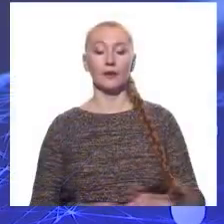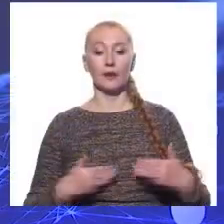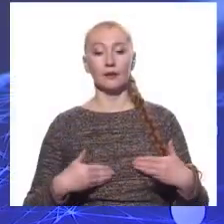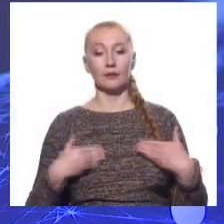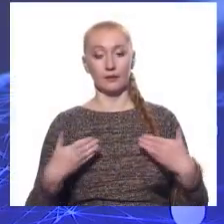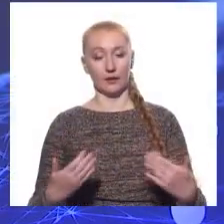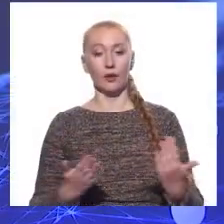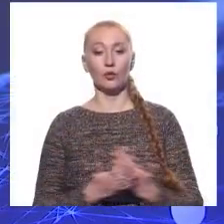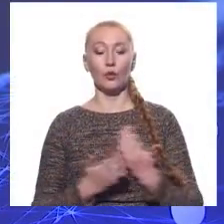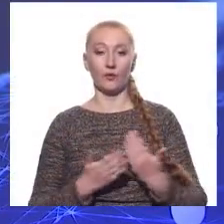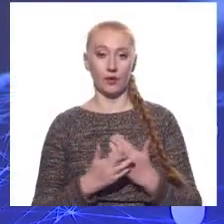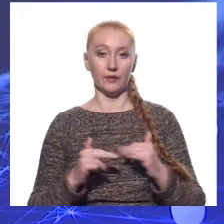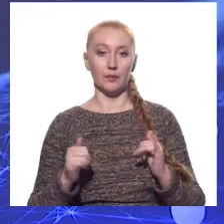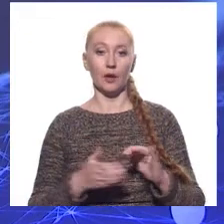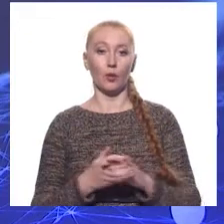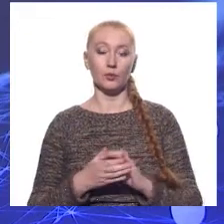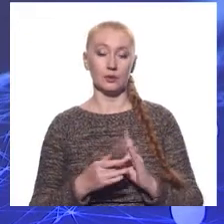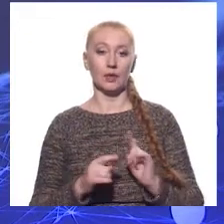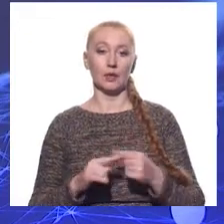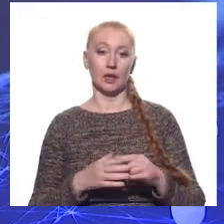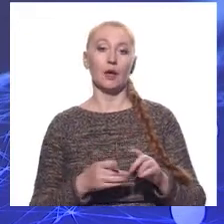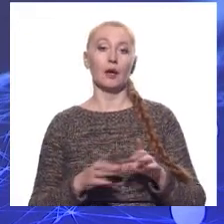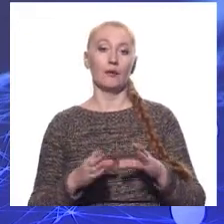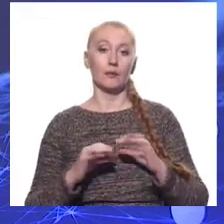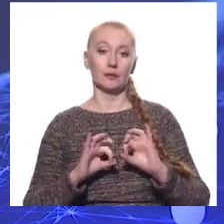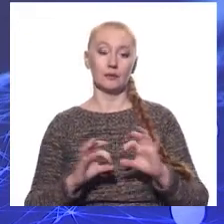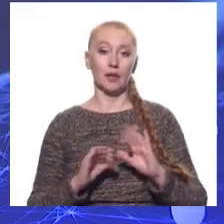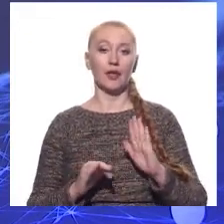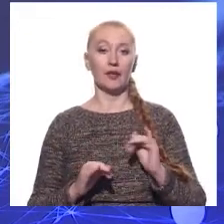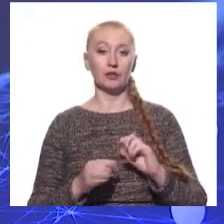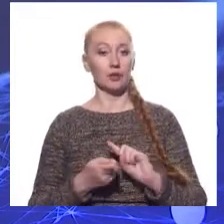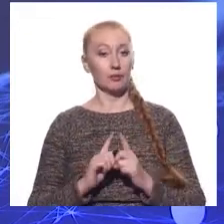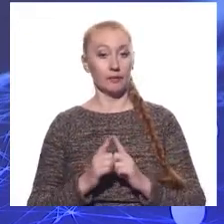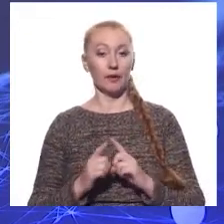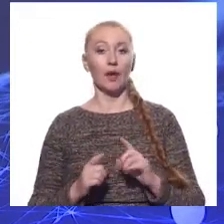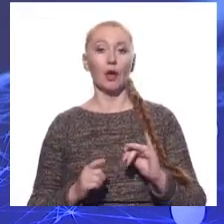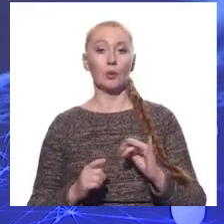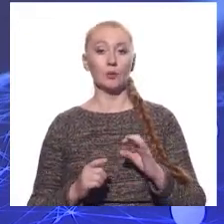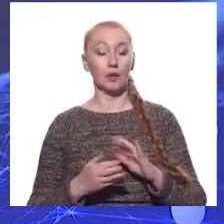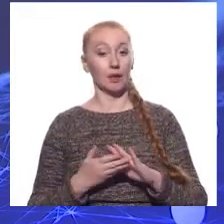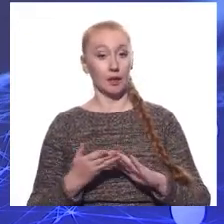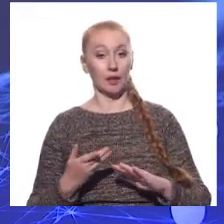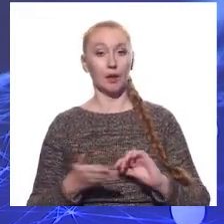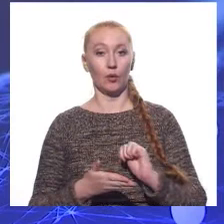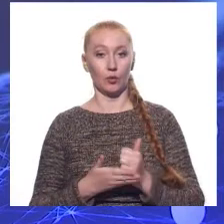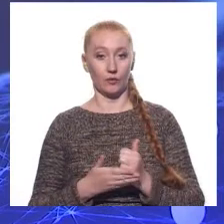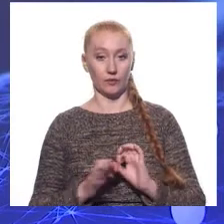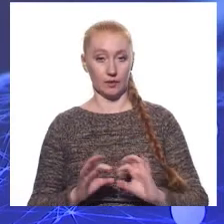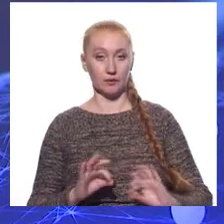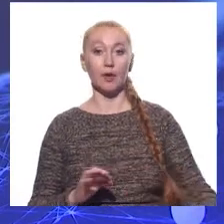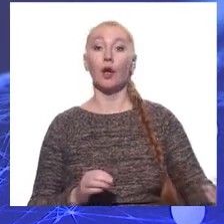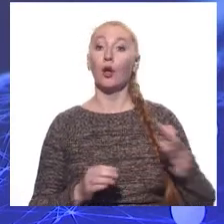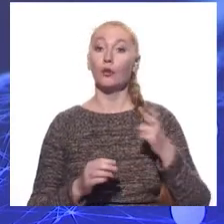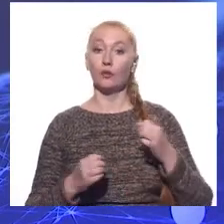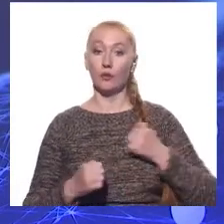Мої вітання в ефірі новини Дніпра та області на Суспільному. З вами Анатолій Івченко. Сурдопереклад Надія Юнгіна і далі про головне.